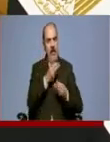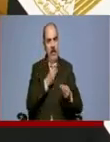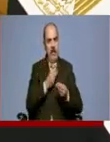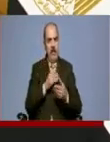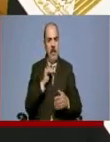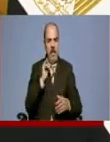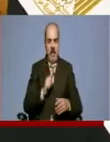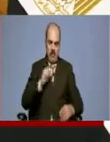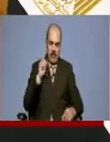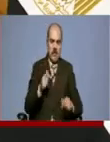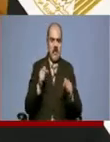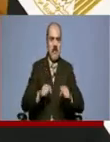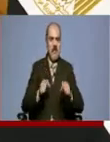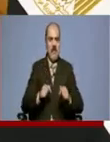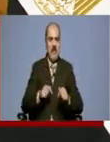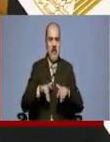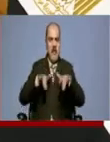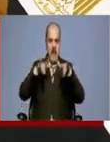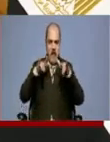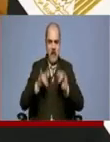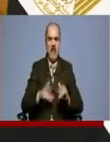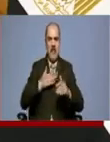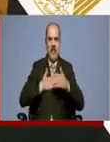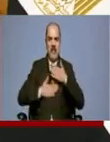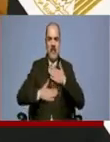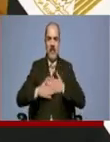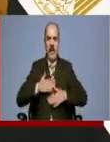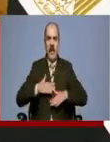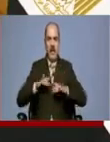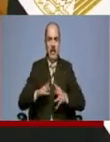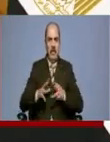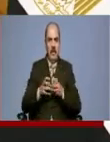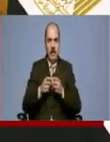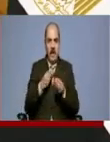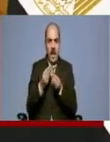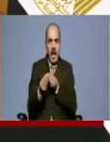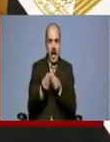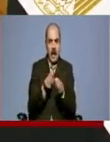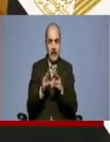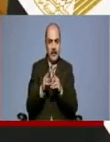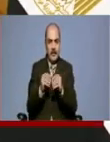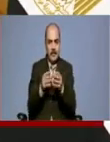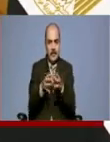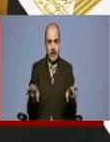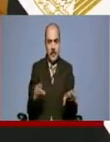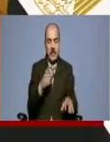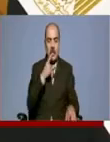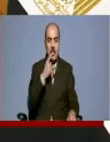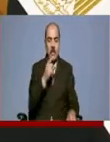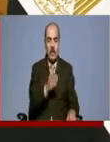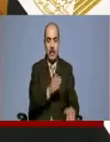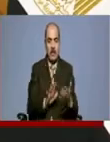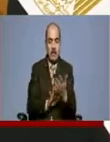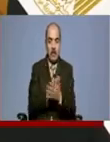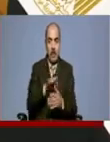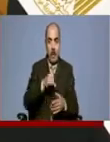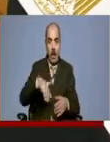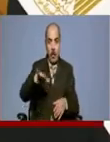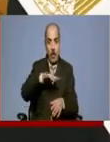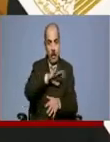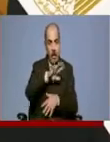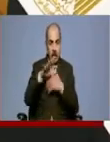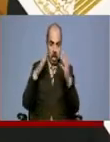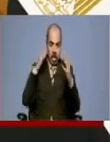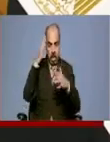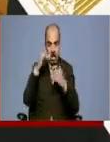مرتبطه بسياق وحديث سده الرئيس لما بيقول لهم القصه انتوا اللي عملتوا الاباده لليهود انتوا اللي استهدفته اليهود مش العرب فبالتالي اللي انتم بتعملوه